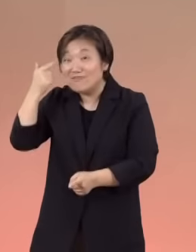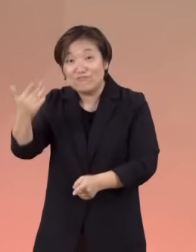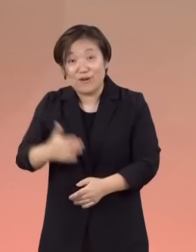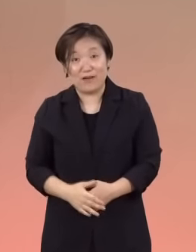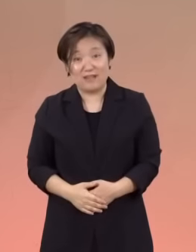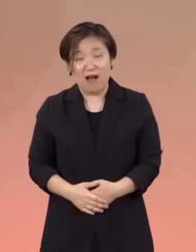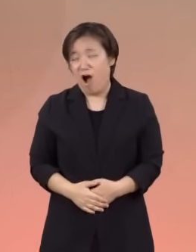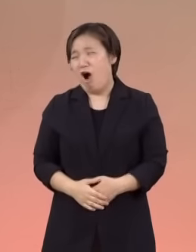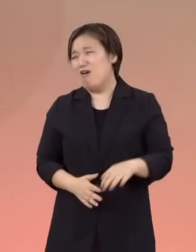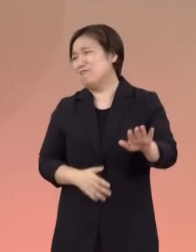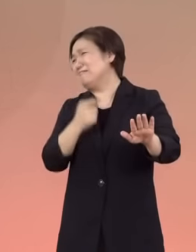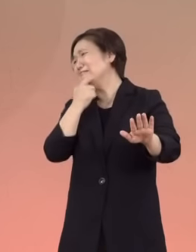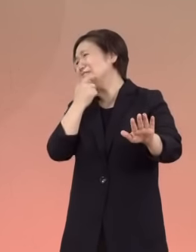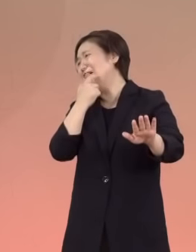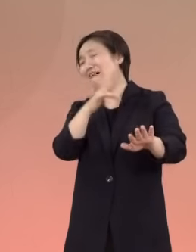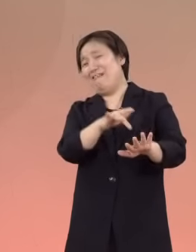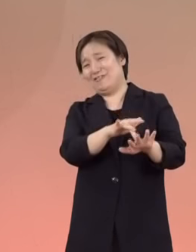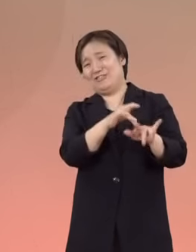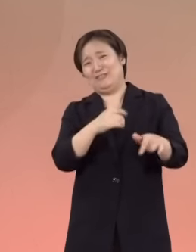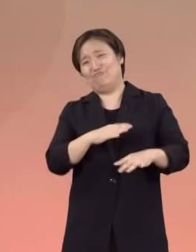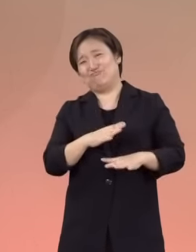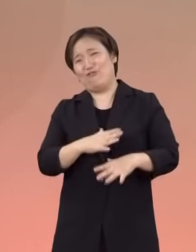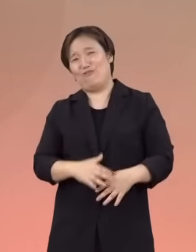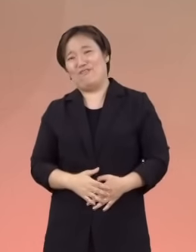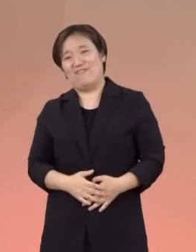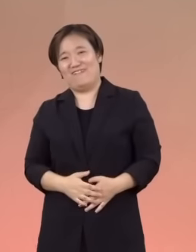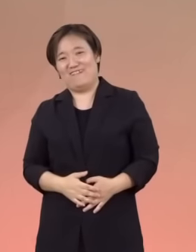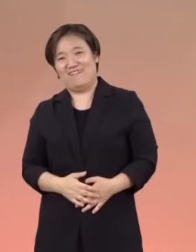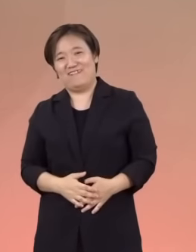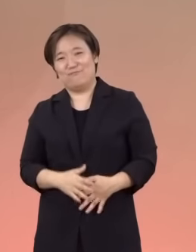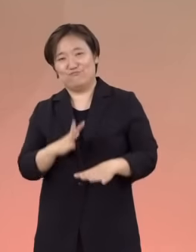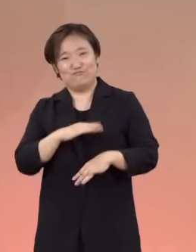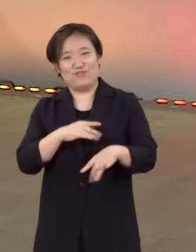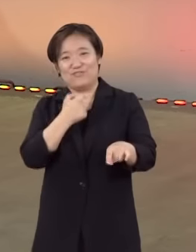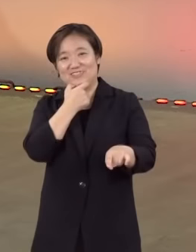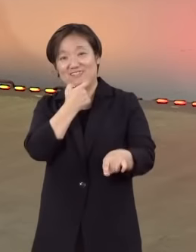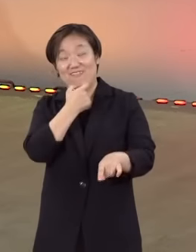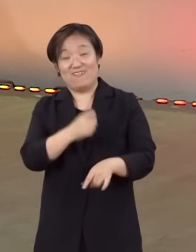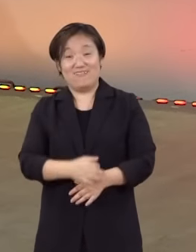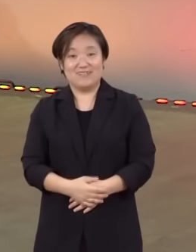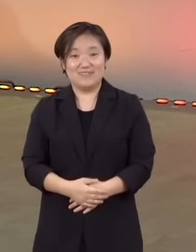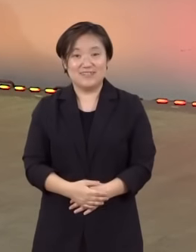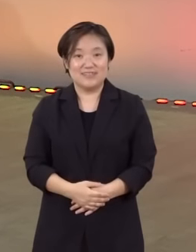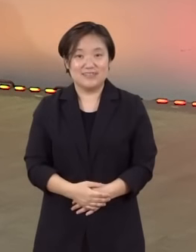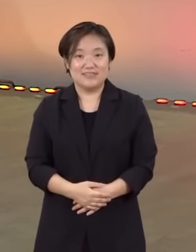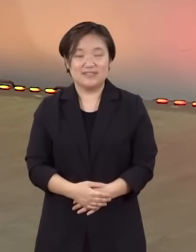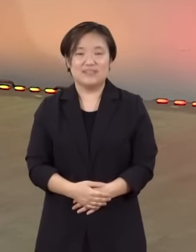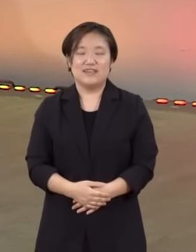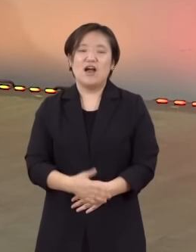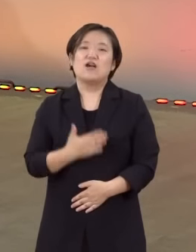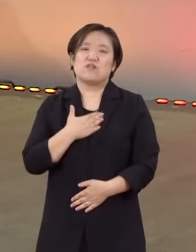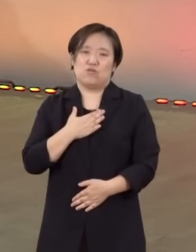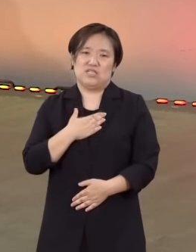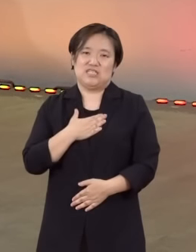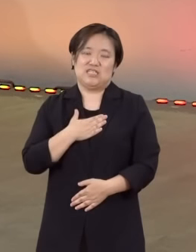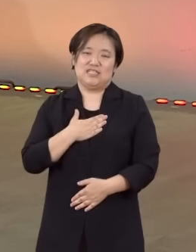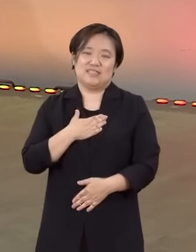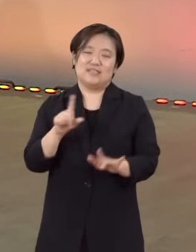않아요 진짜 아 귀신 보고 싶지도 않아요 저는 살면서